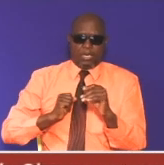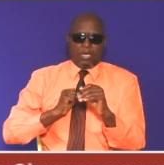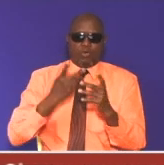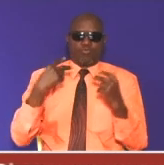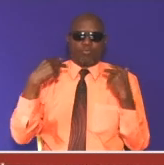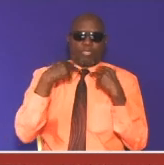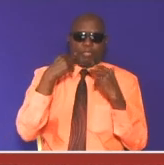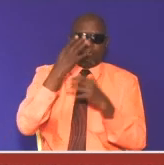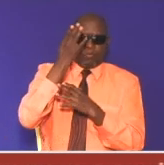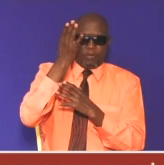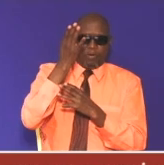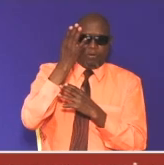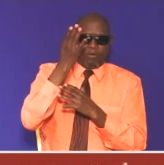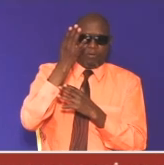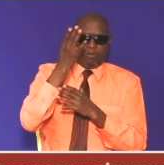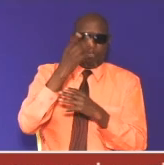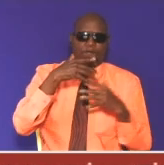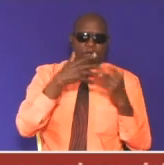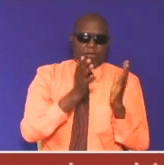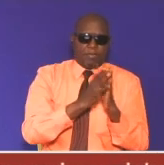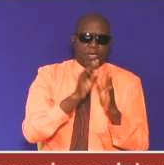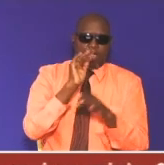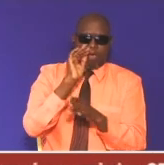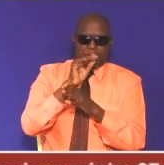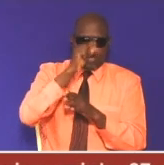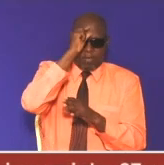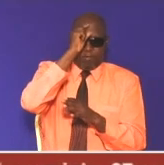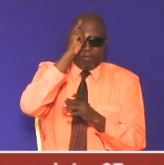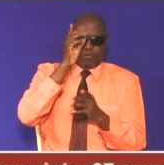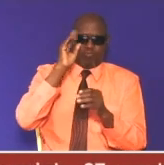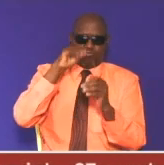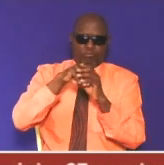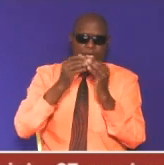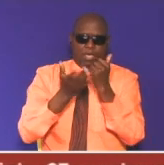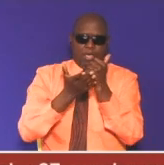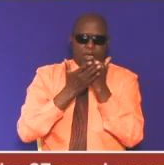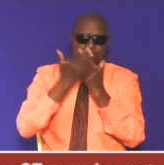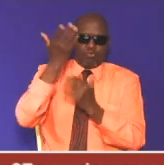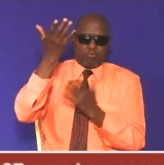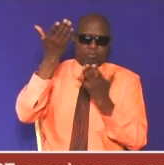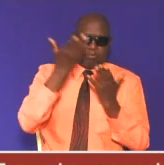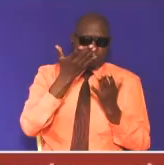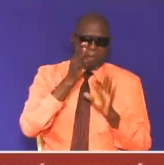amekwama huko Saudi Arabia, huku familia yake ikiomba serikali kuingilia kati kwa kuwasaidia kumrejesha nchini.